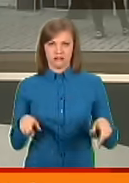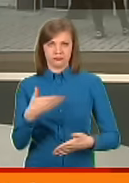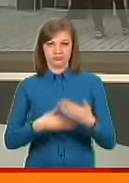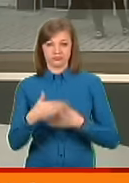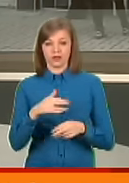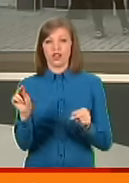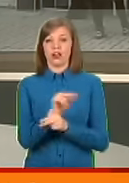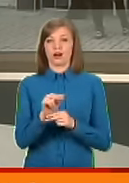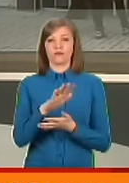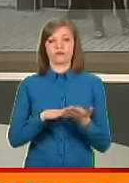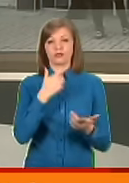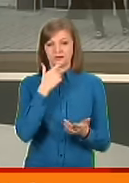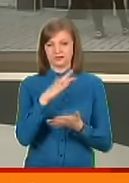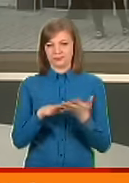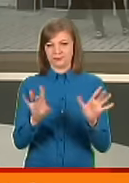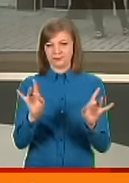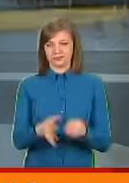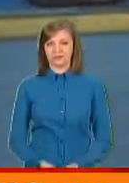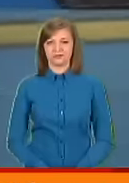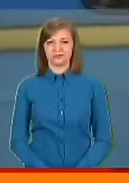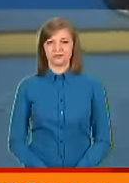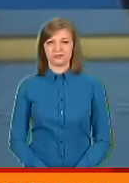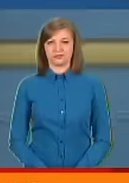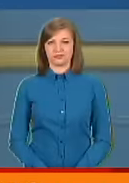візках. Ремонт роздивлялася Яна Брензей.